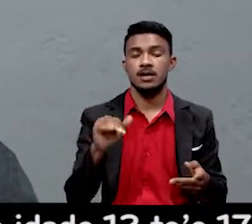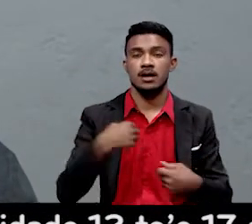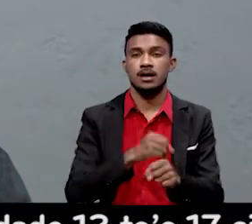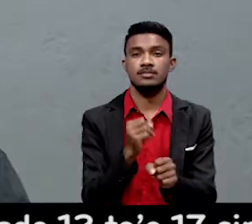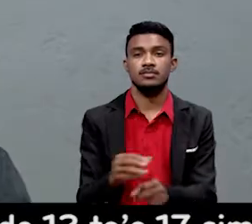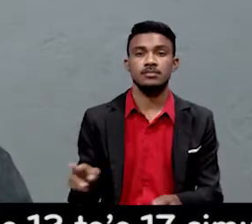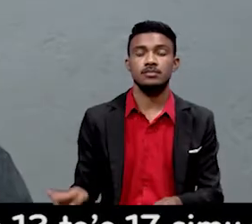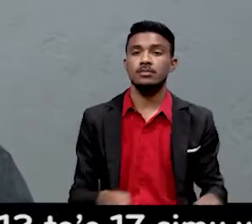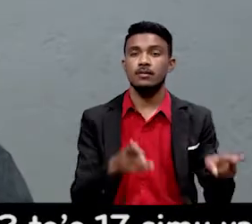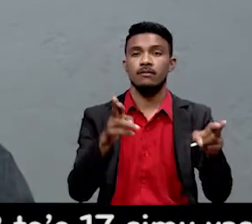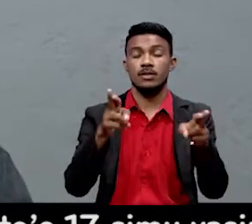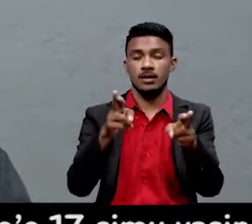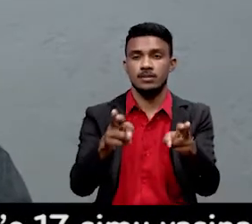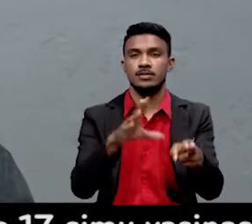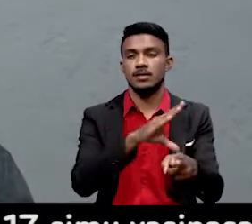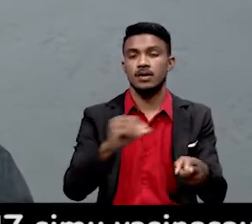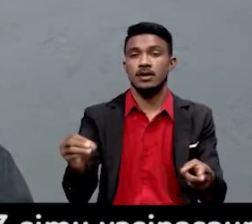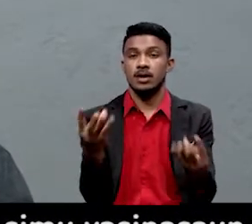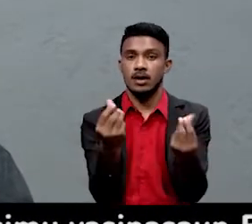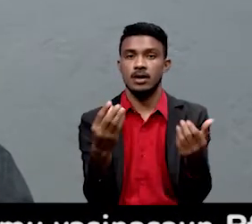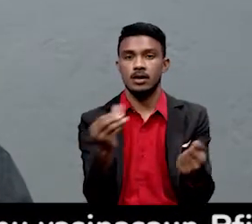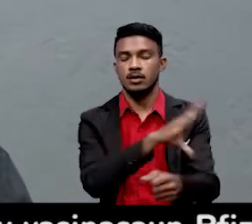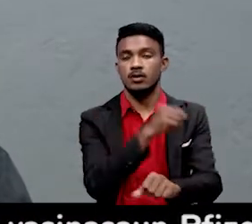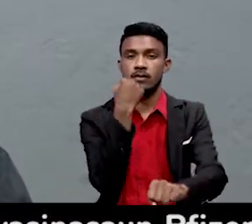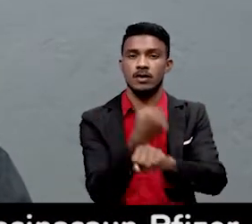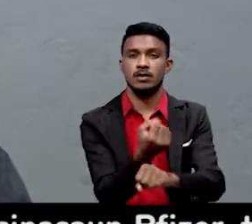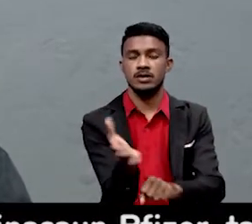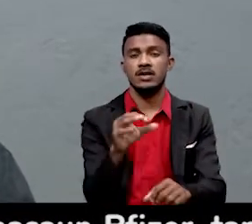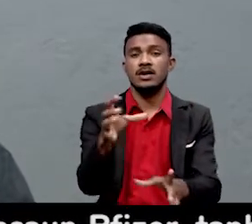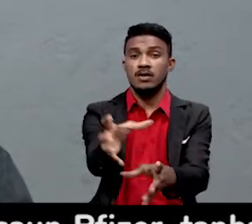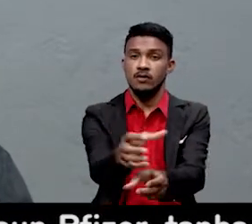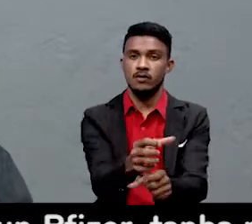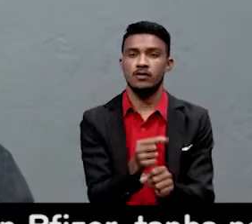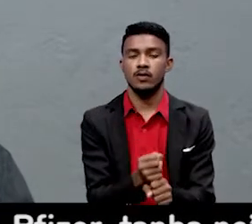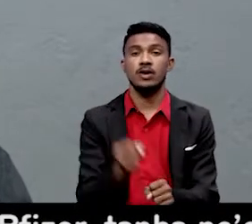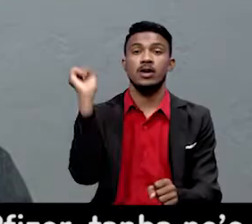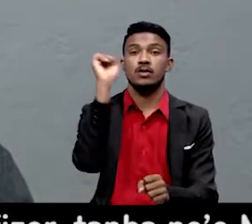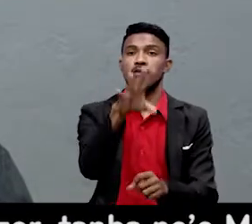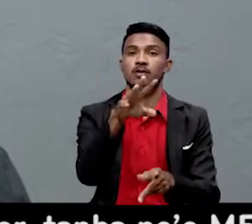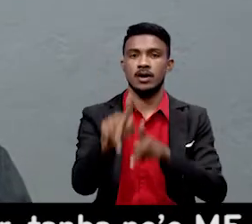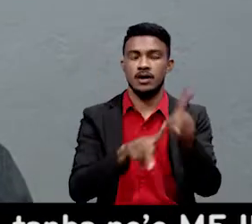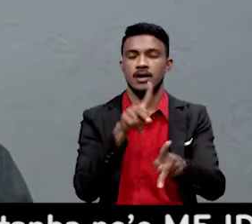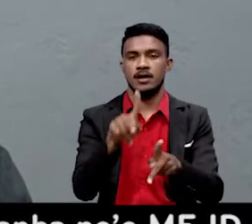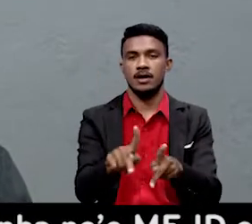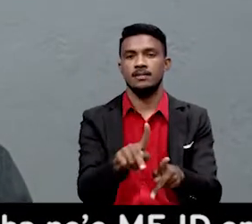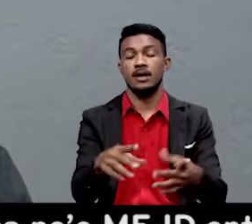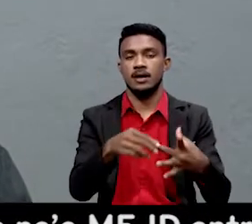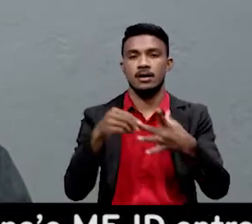kura mata da rahene ko fatuk mo barak los sira futi fatuk sene por beita be tudo ema liliu